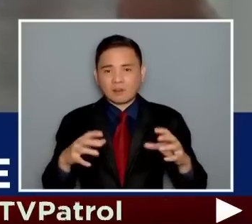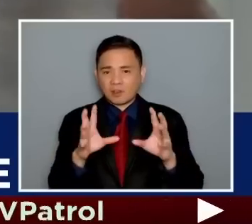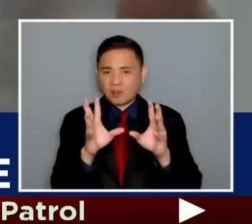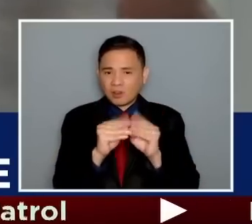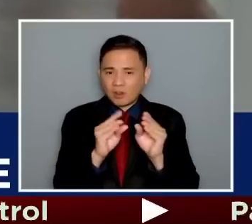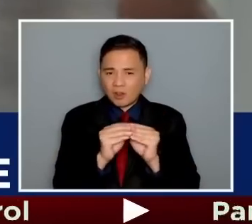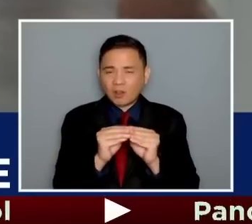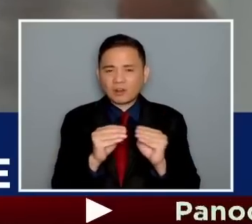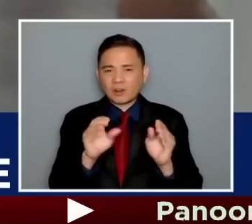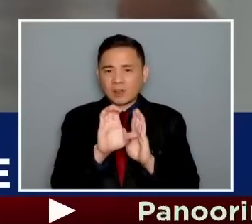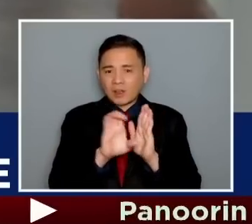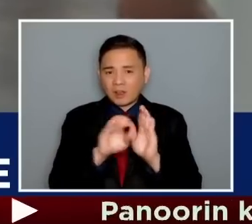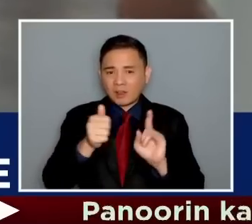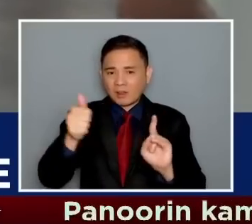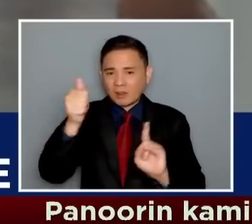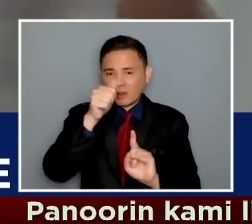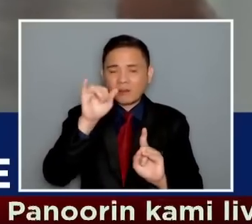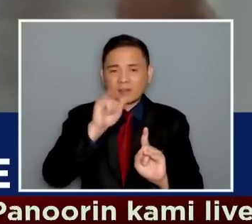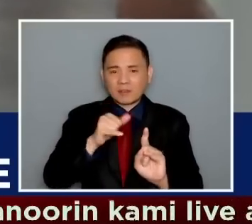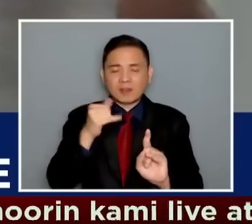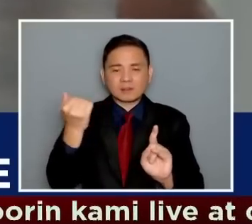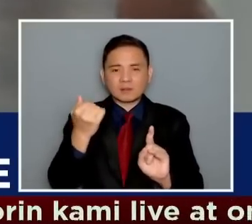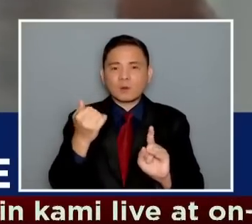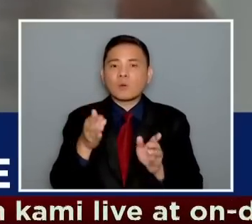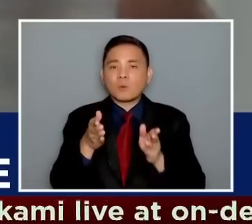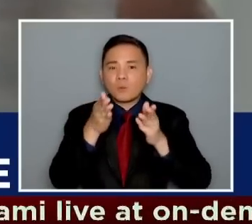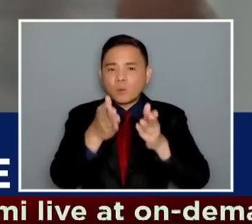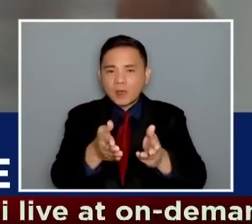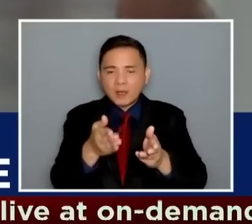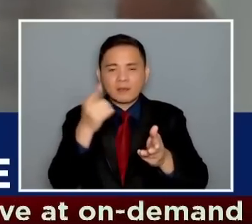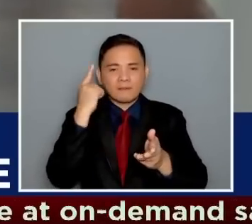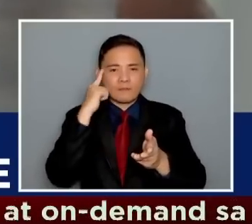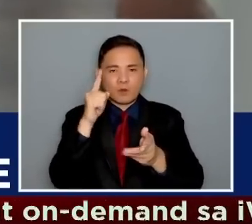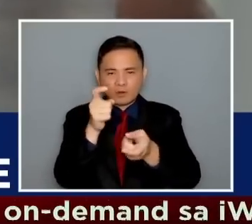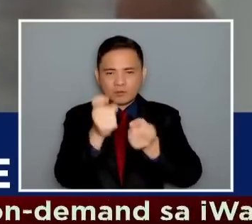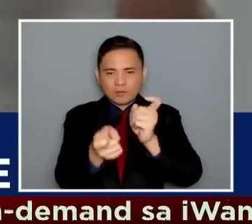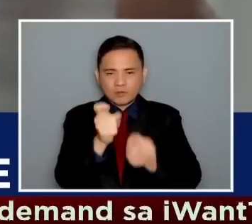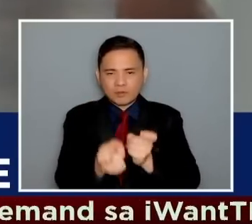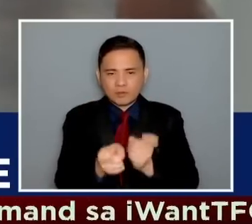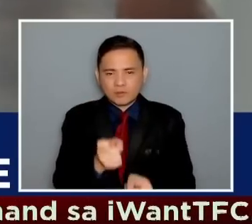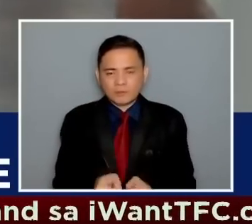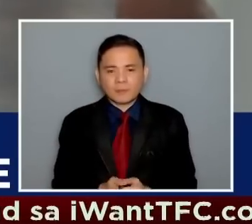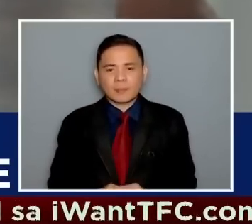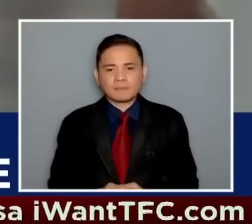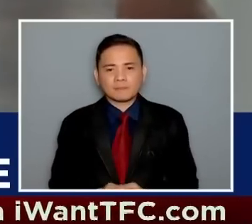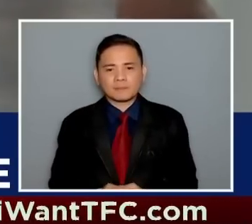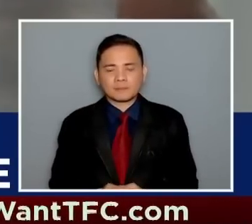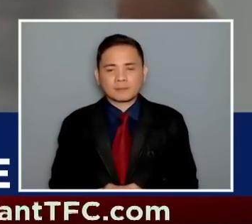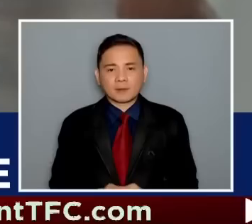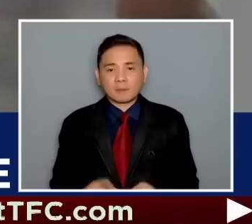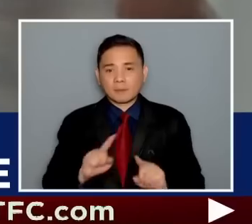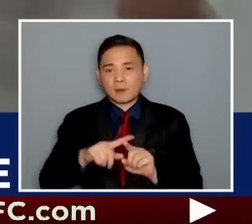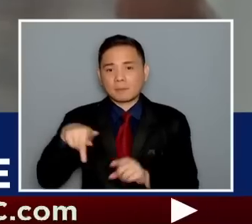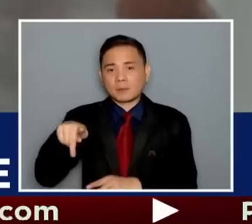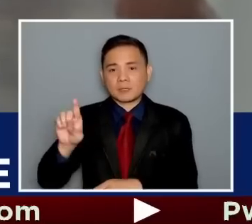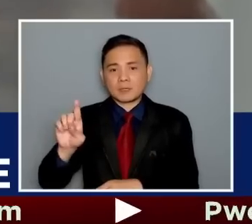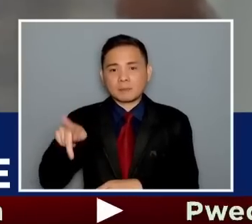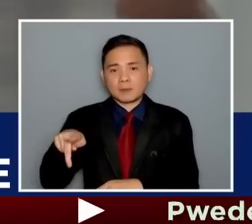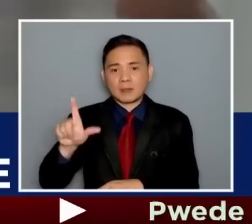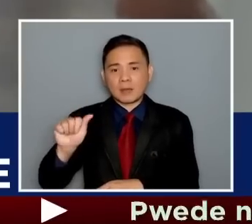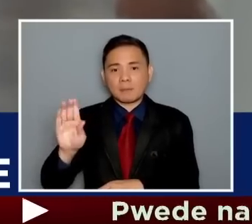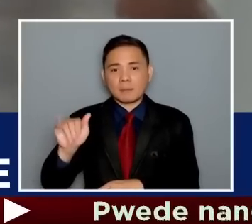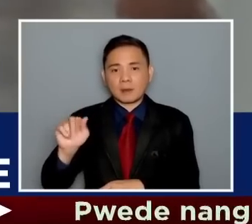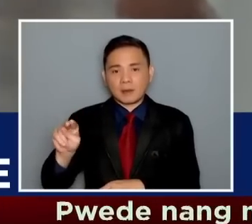ba yung pipiliin nila na behikulo para gamitin sa charter change. Ayon sa pamunuan ng PDP laban, hihintay lang nila